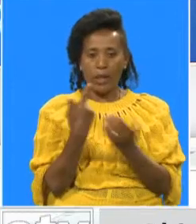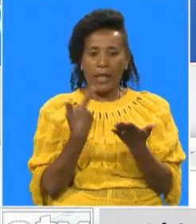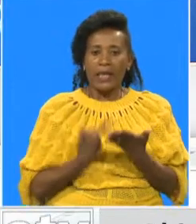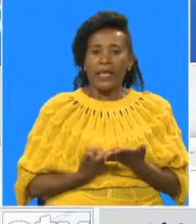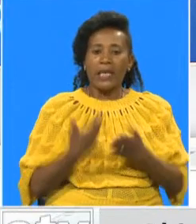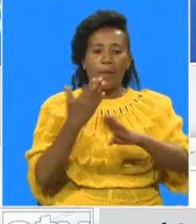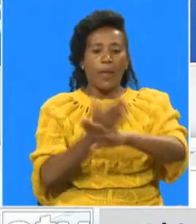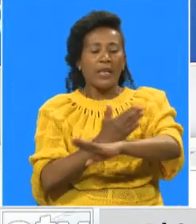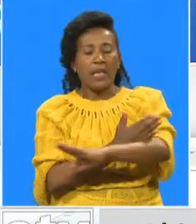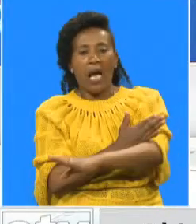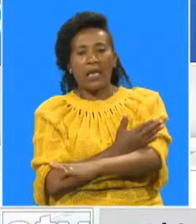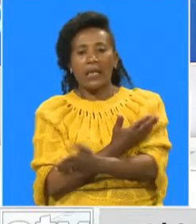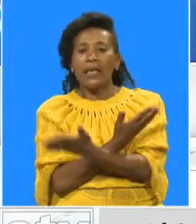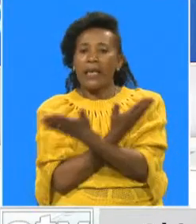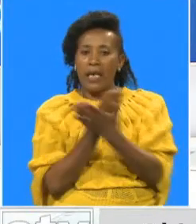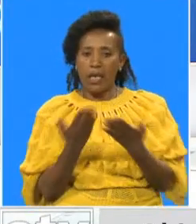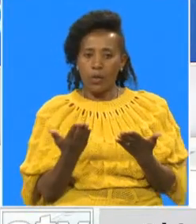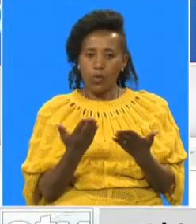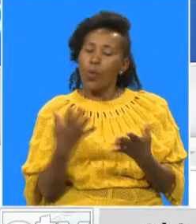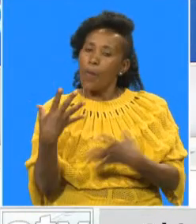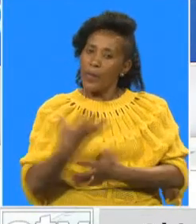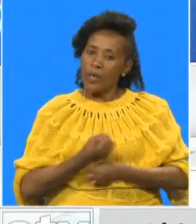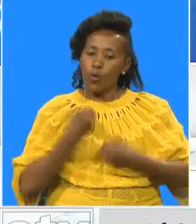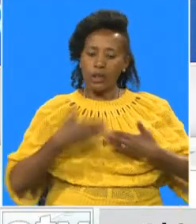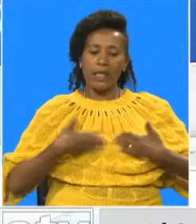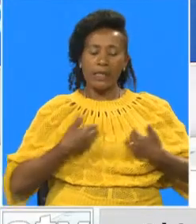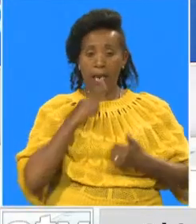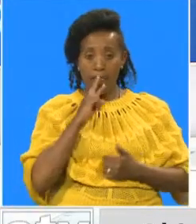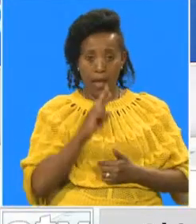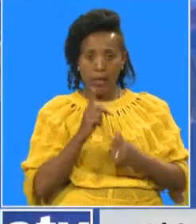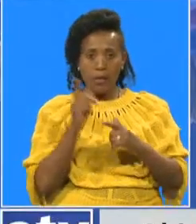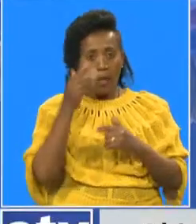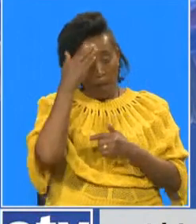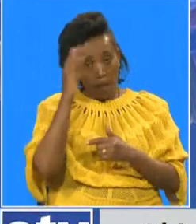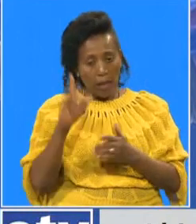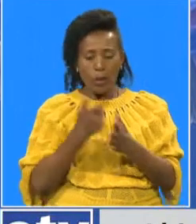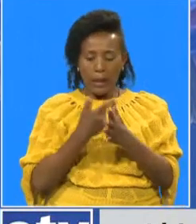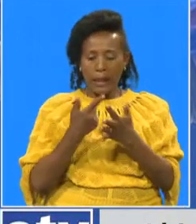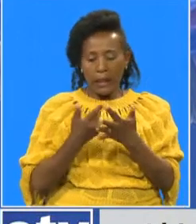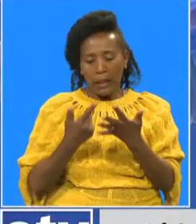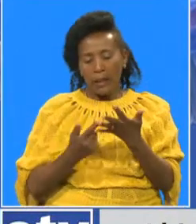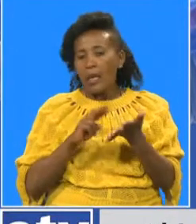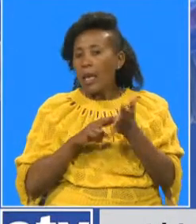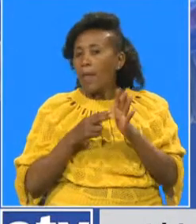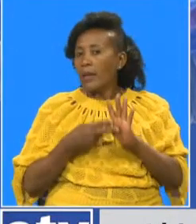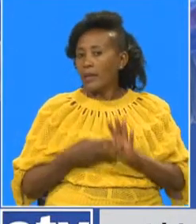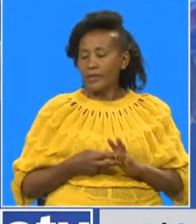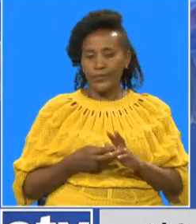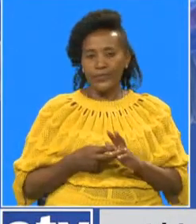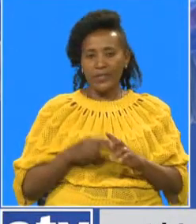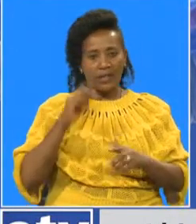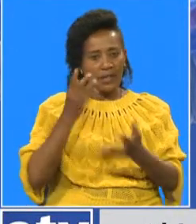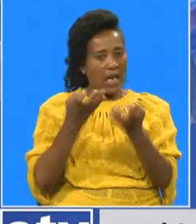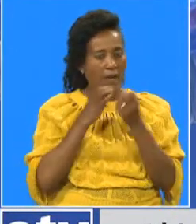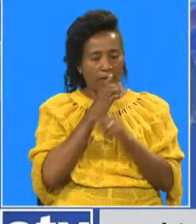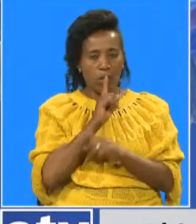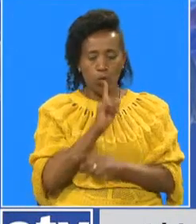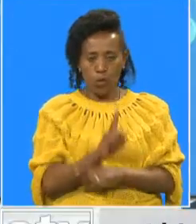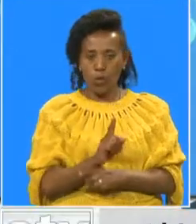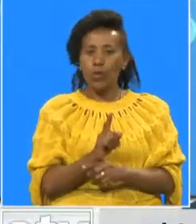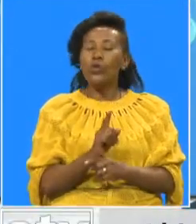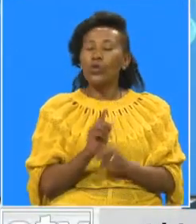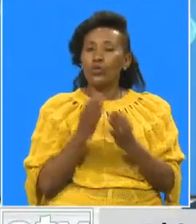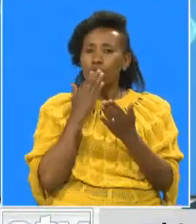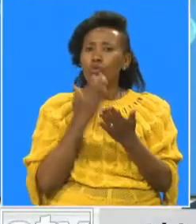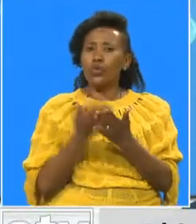ይሄን የማስተካከል እንትኑ በነስ ደስ ይለኛል። ግን በማላቀው እንዲ ነው ለማለት ስላልፈለኩ ነው። ጥሩ